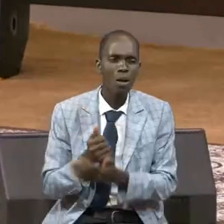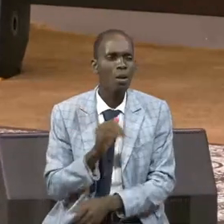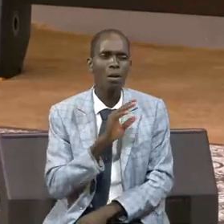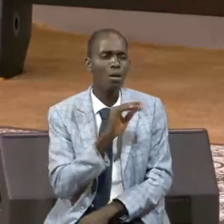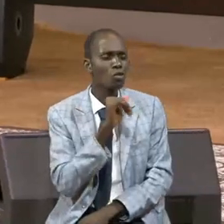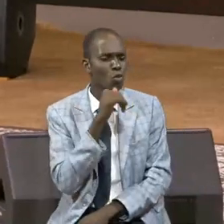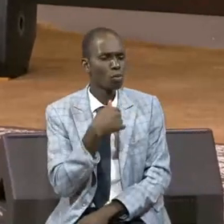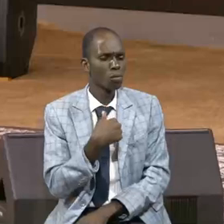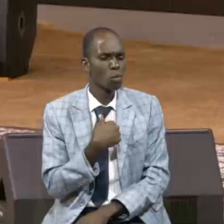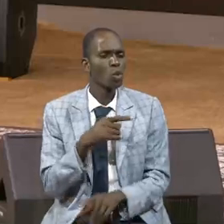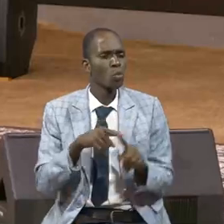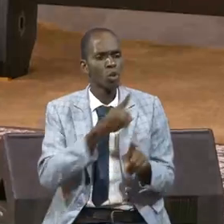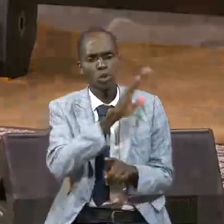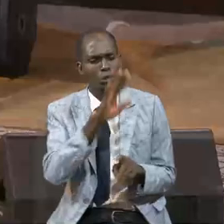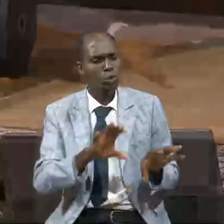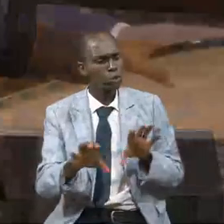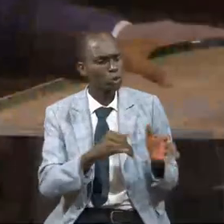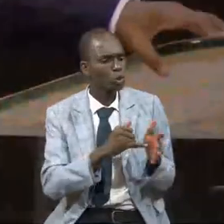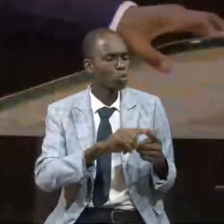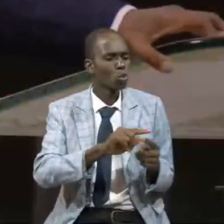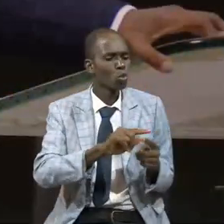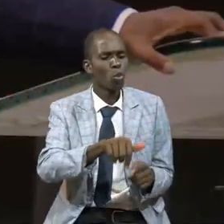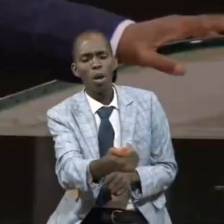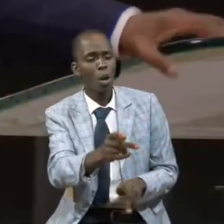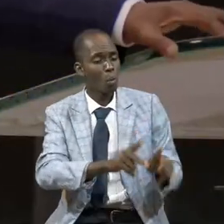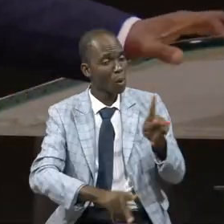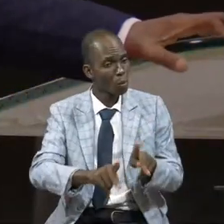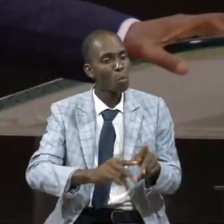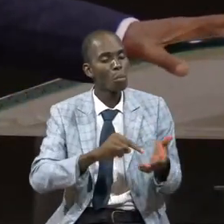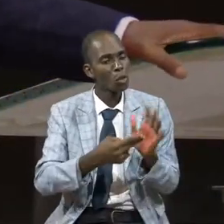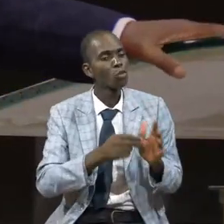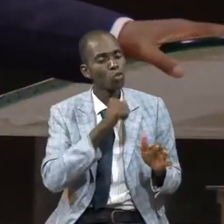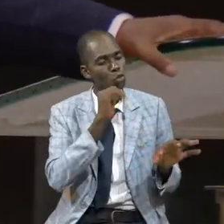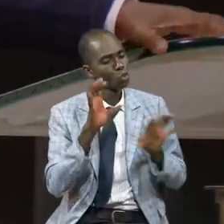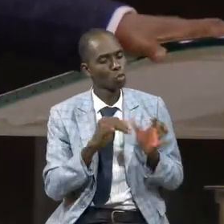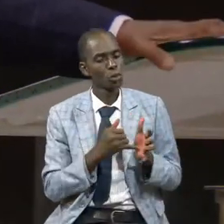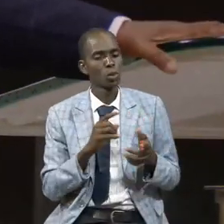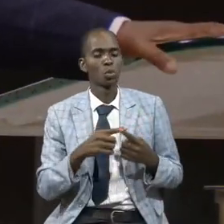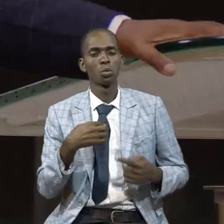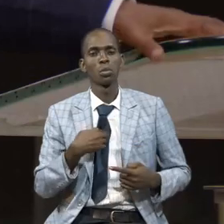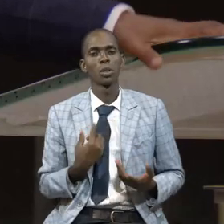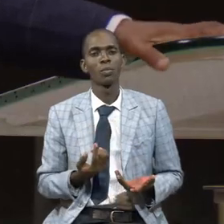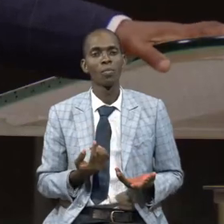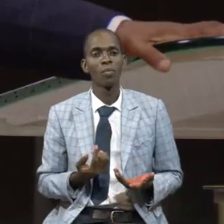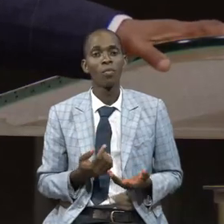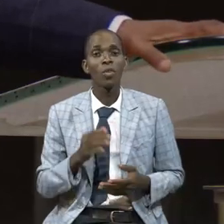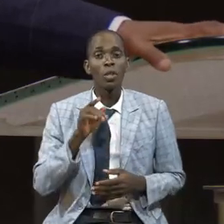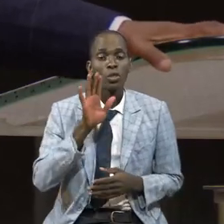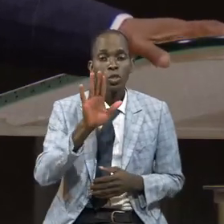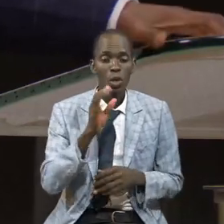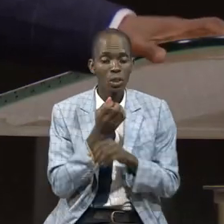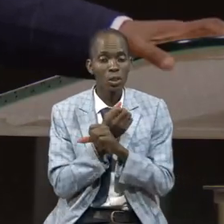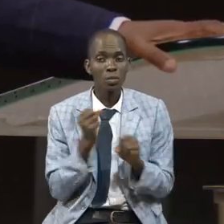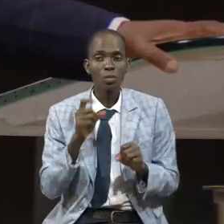n'avez pas fait ça à mes frères, vous ne me l'avez pas fait. Notre salut doit porter de